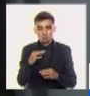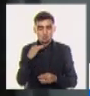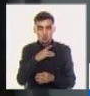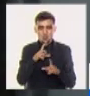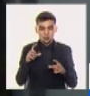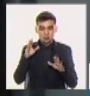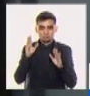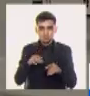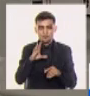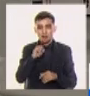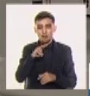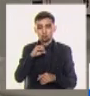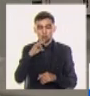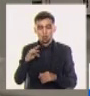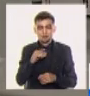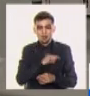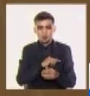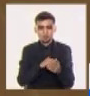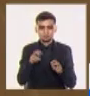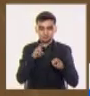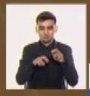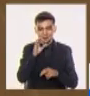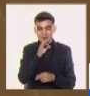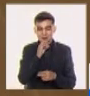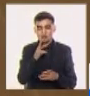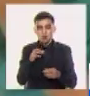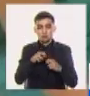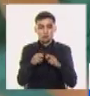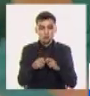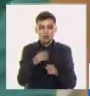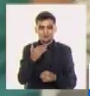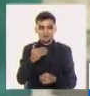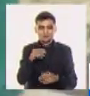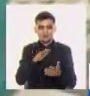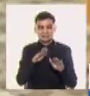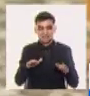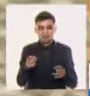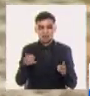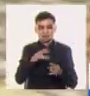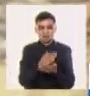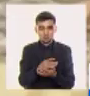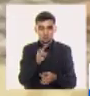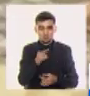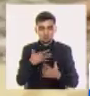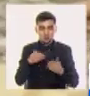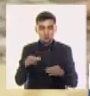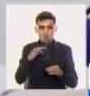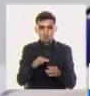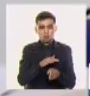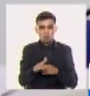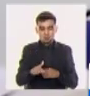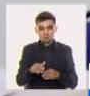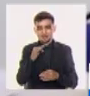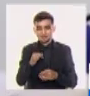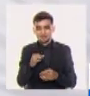из них даже стали волонтерами и помогают в поиске лекарств. Однако проблемы их детей остаются. Здоровье малышей целиком и полностью